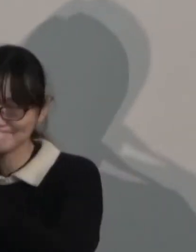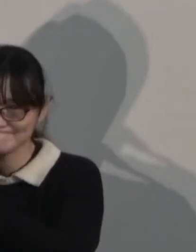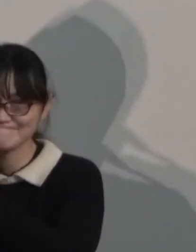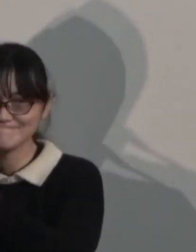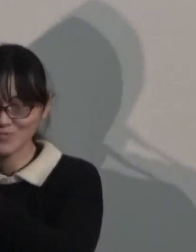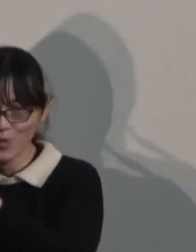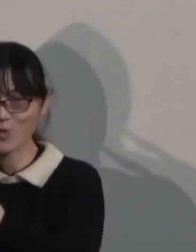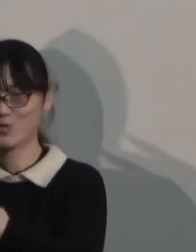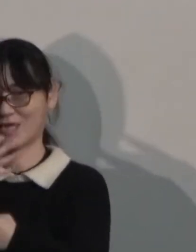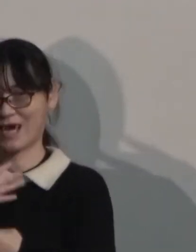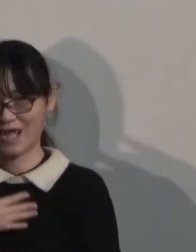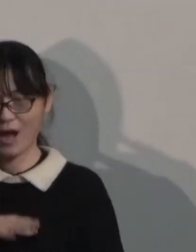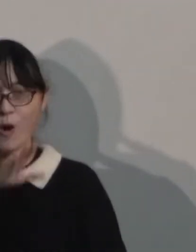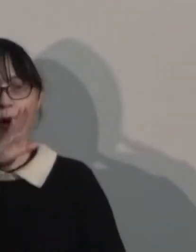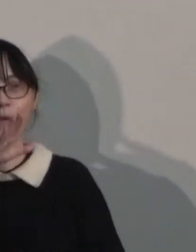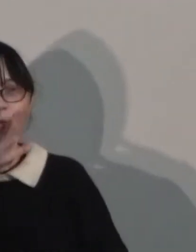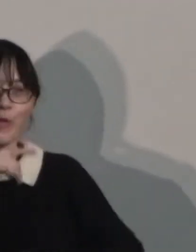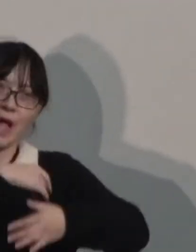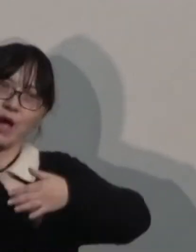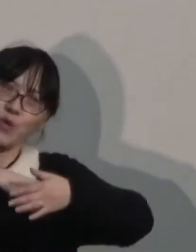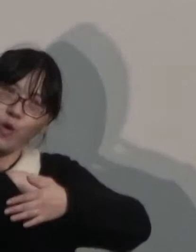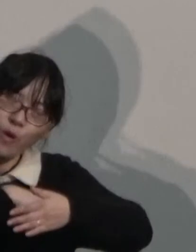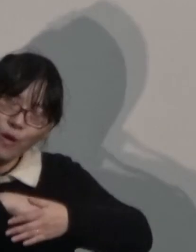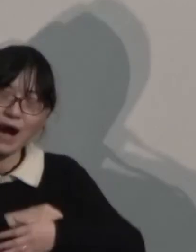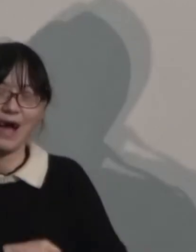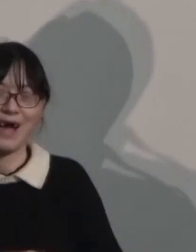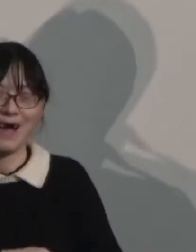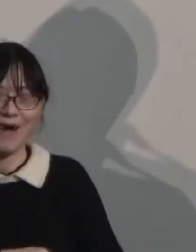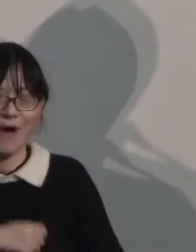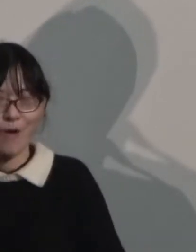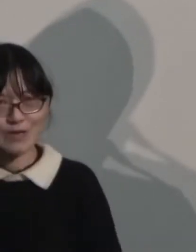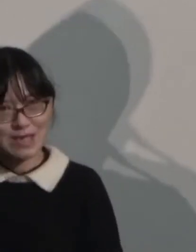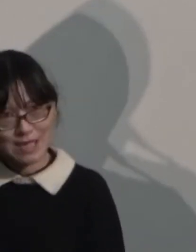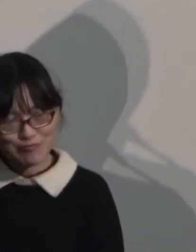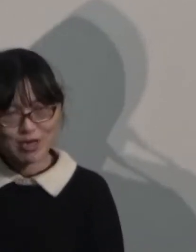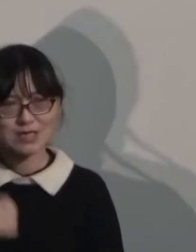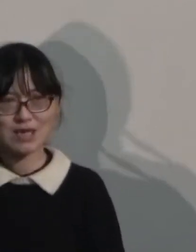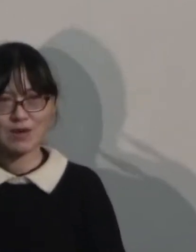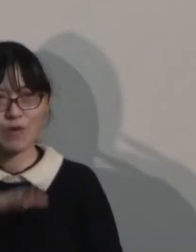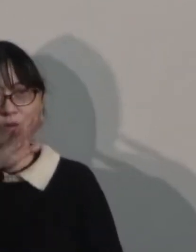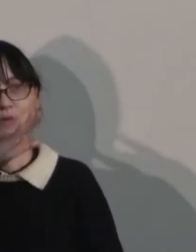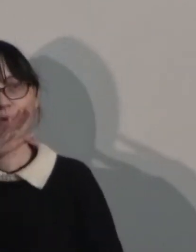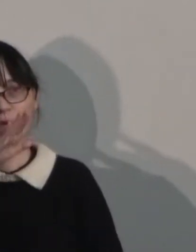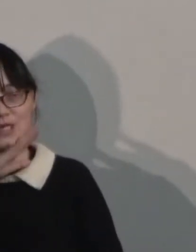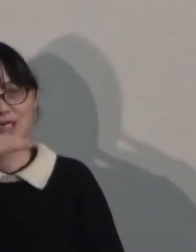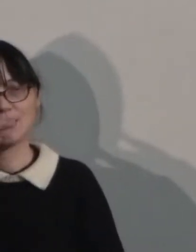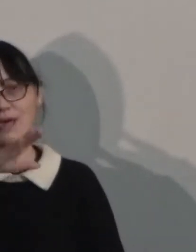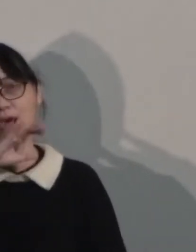教えてください。サンタクロースはいるのですか。